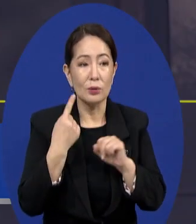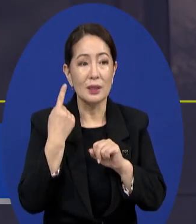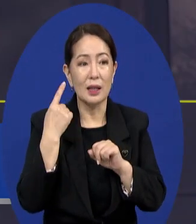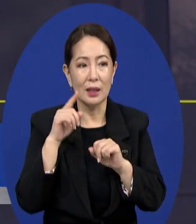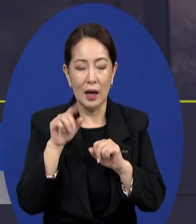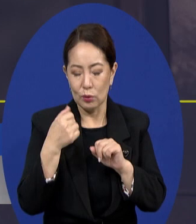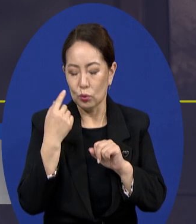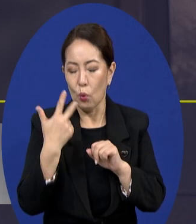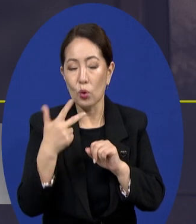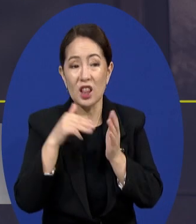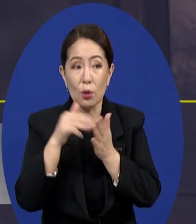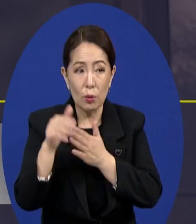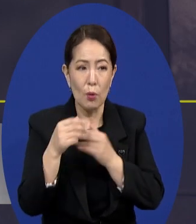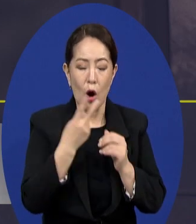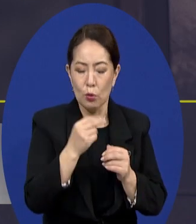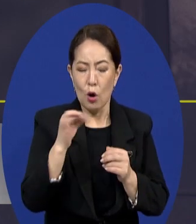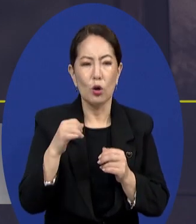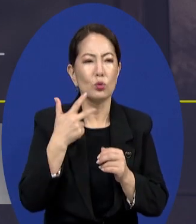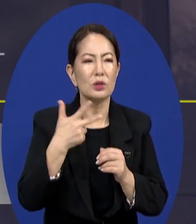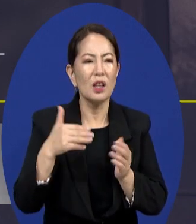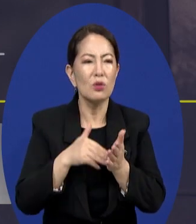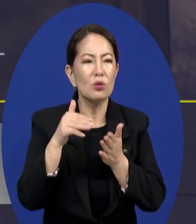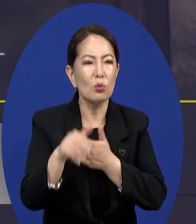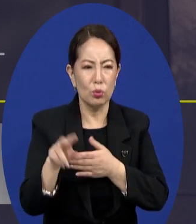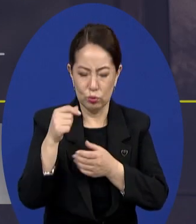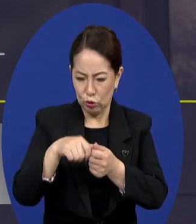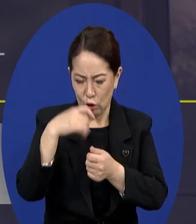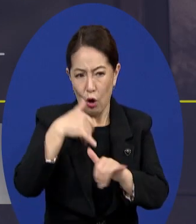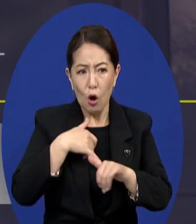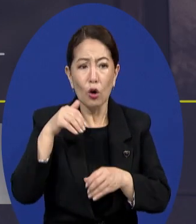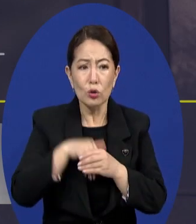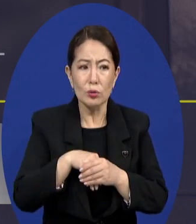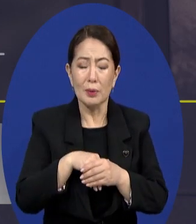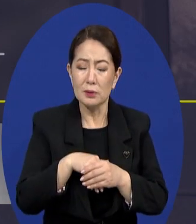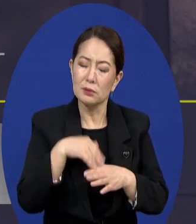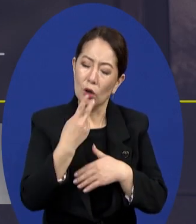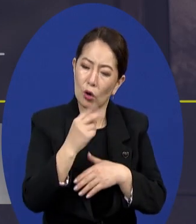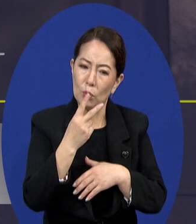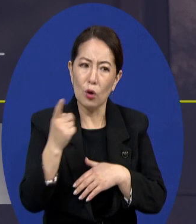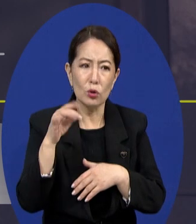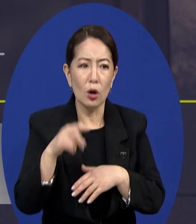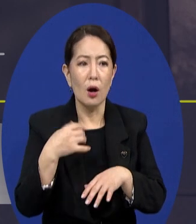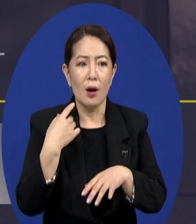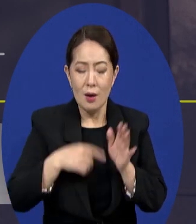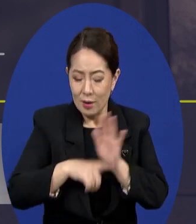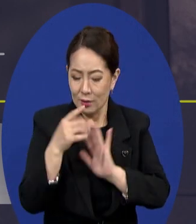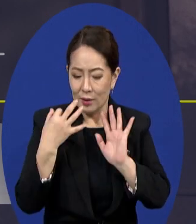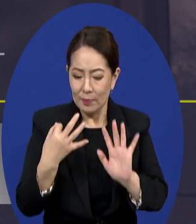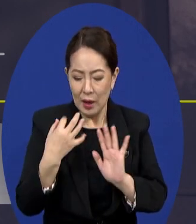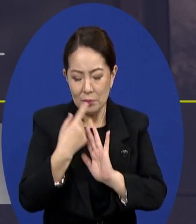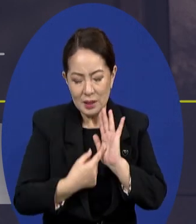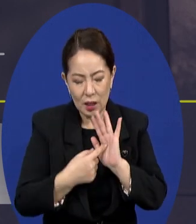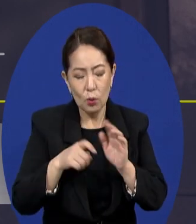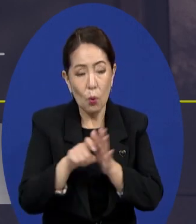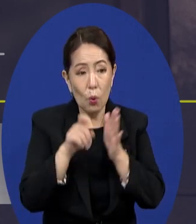төгрөгийн, 2020 онд 35 тэрбум төгрөглийн хохирлыг багдуулсан бол 2021 оны эхний 8 сарын байдлаар